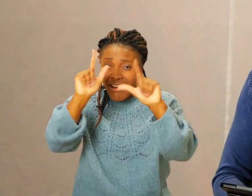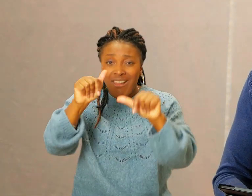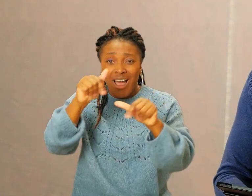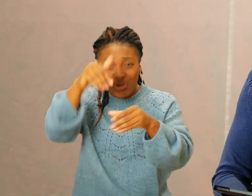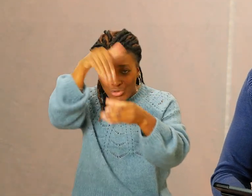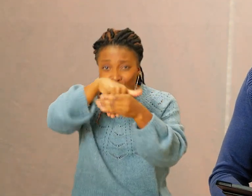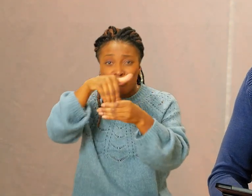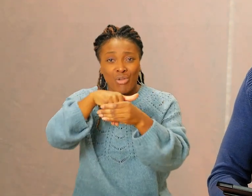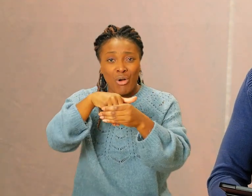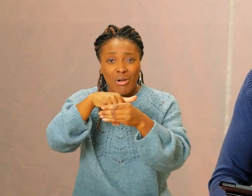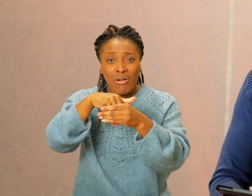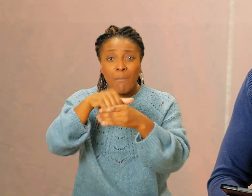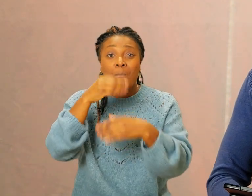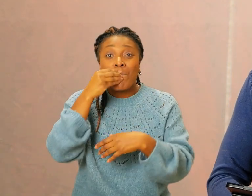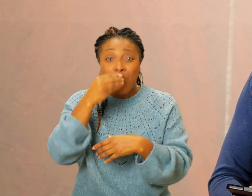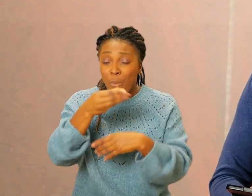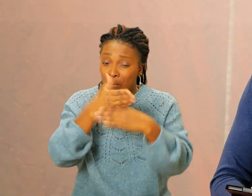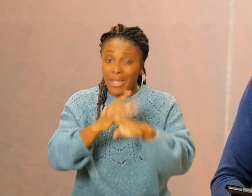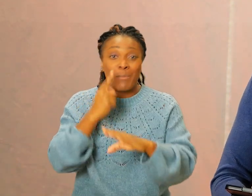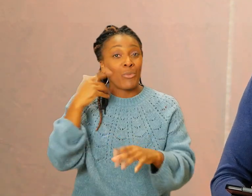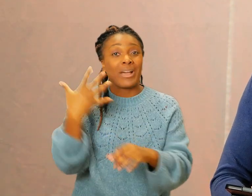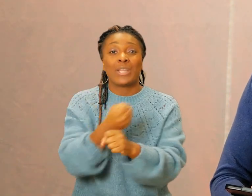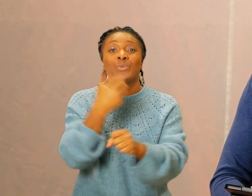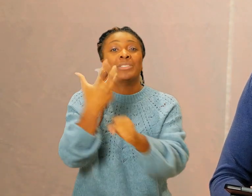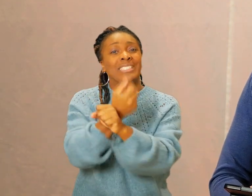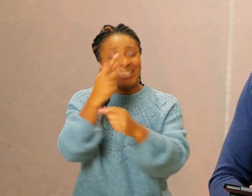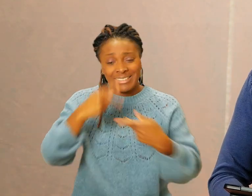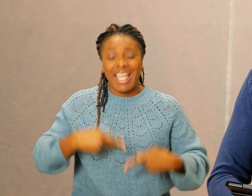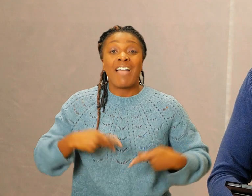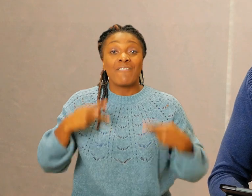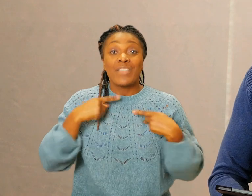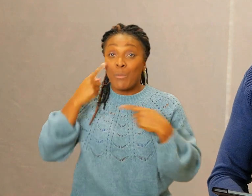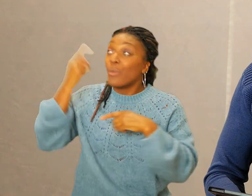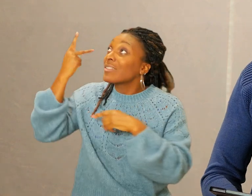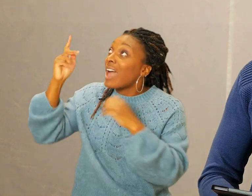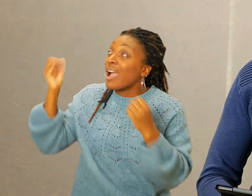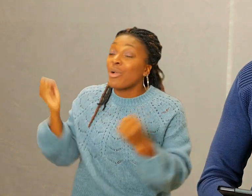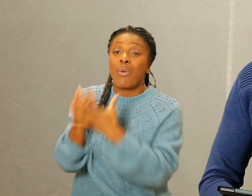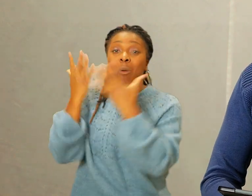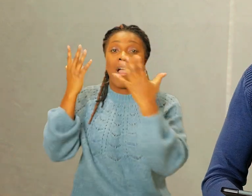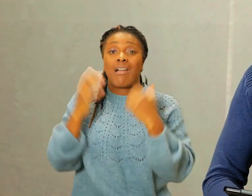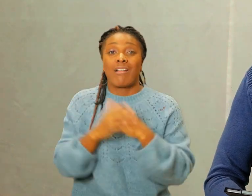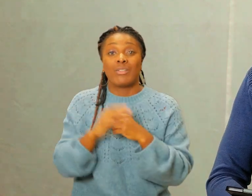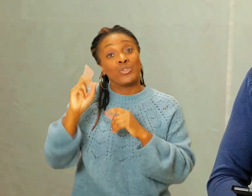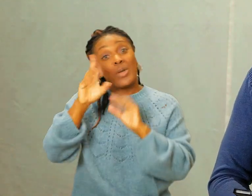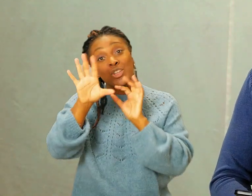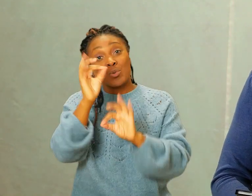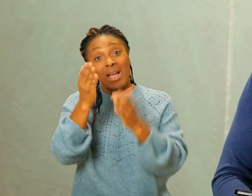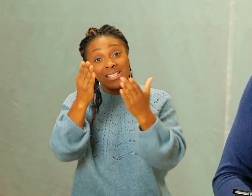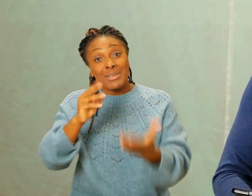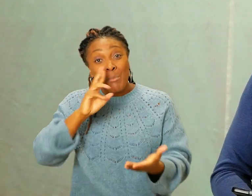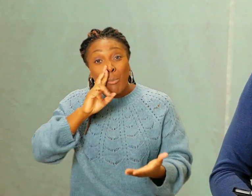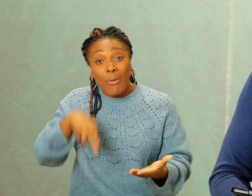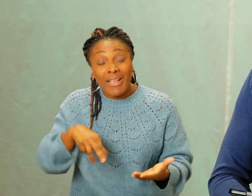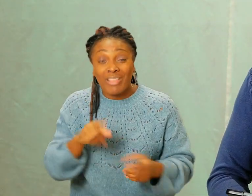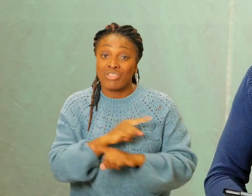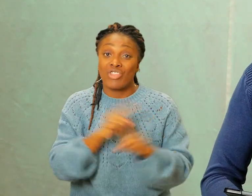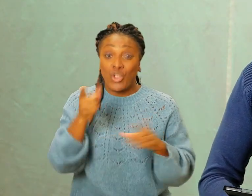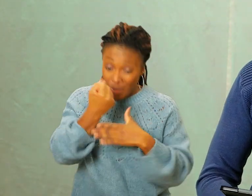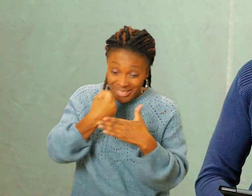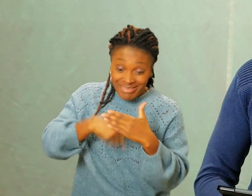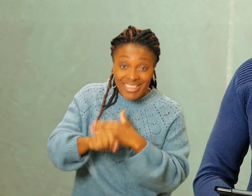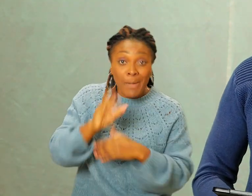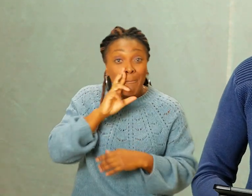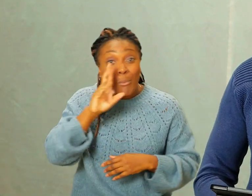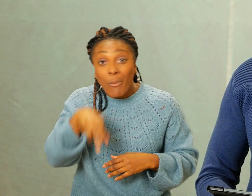pour réussir cette vie ici-bas à la gloire de son nom. Tu n'es pas choisi pour rien. Tu n'es pas venu sur cette terre pour